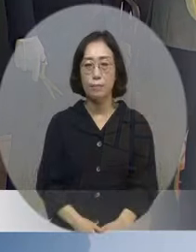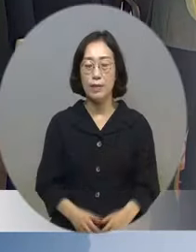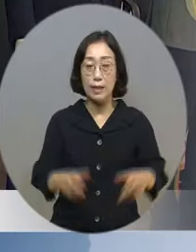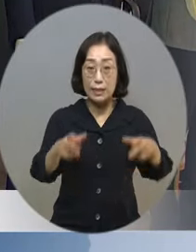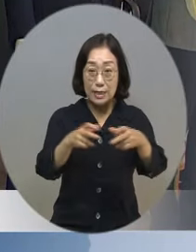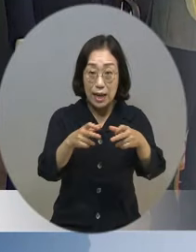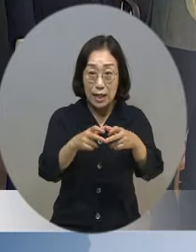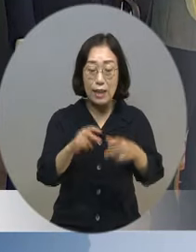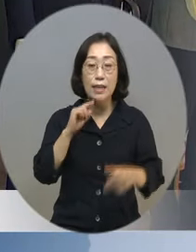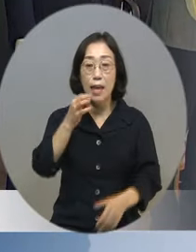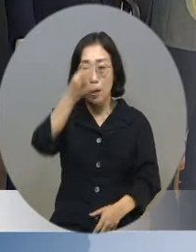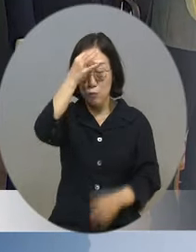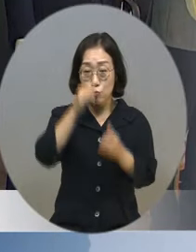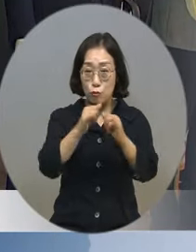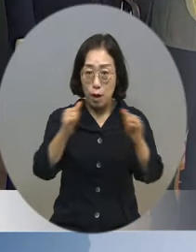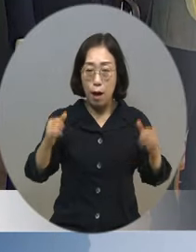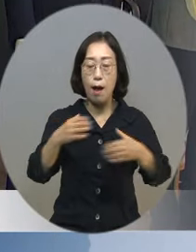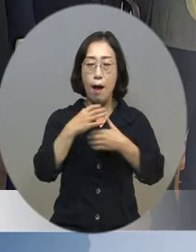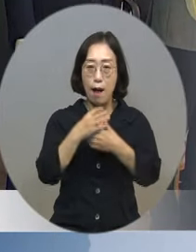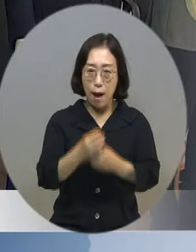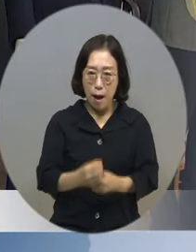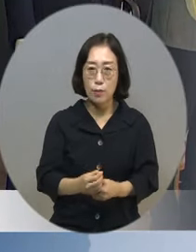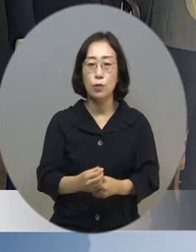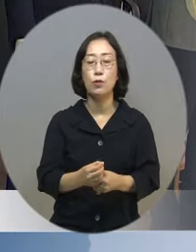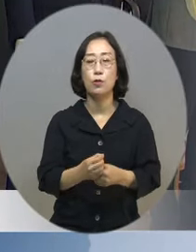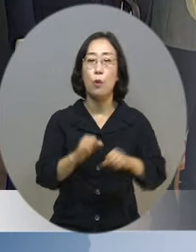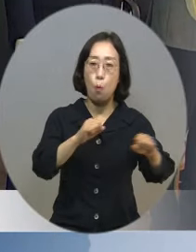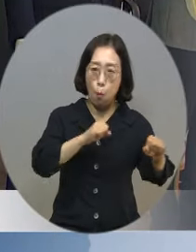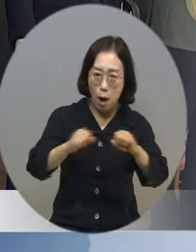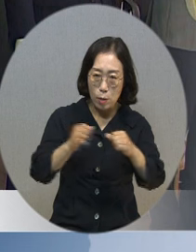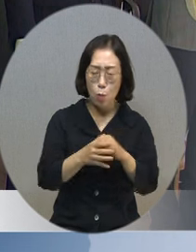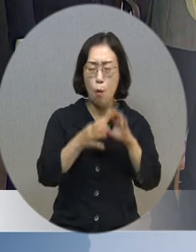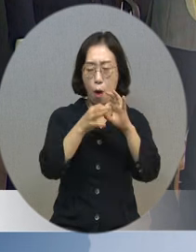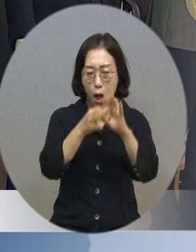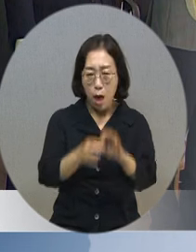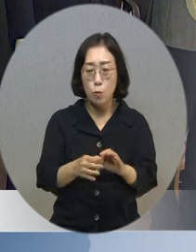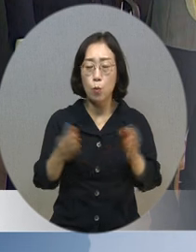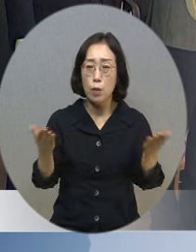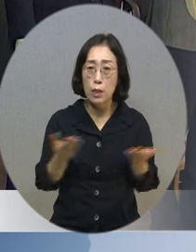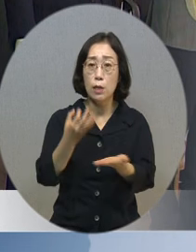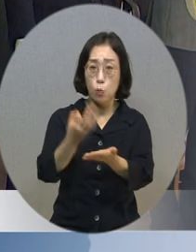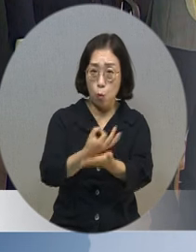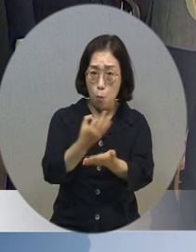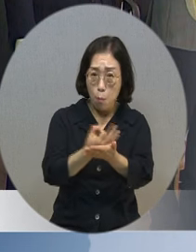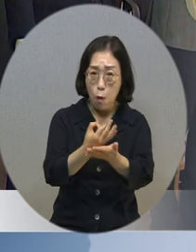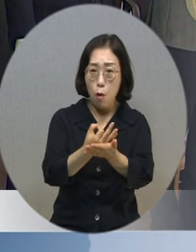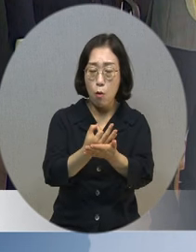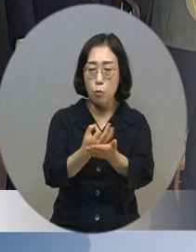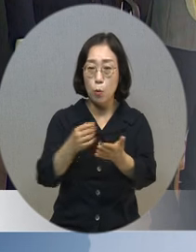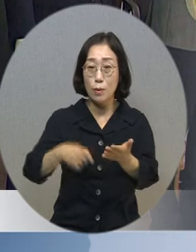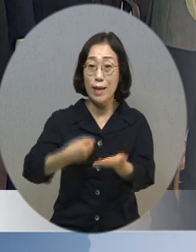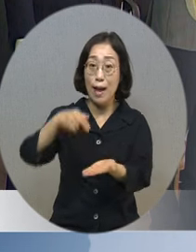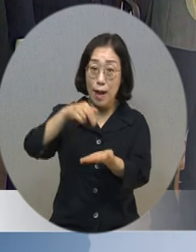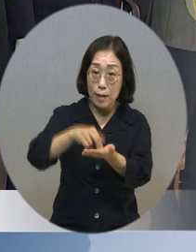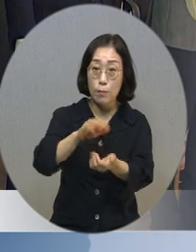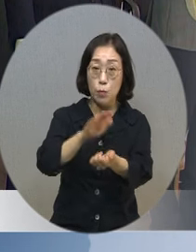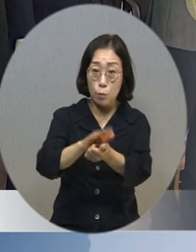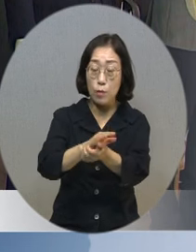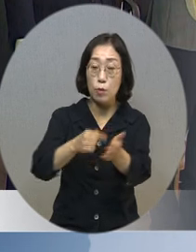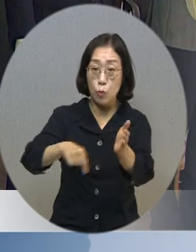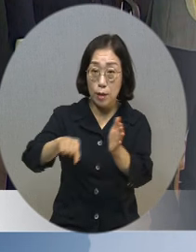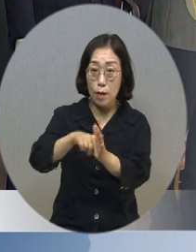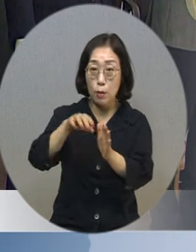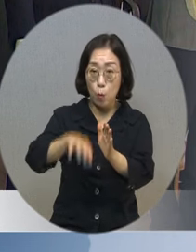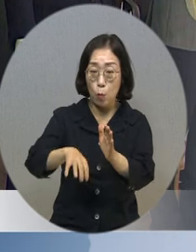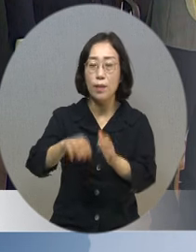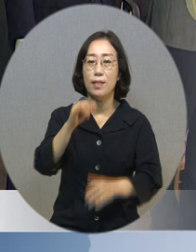장애인 예술가들의 안정적인 창작 활동과 지속 가능한 직업으로서의 경제적 자립을 돕는 갤러리가